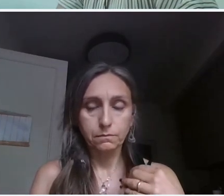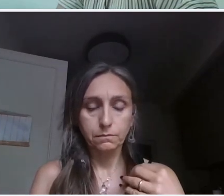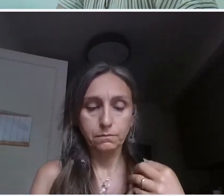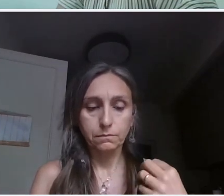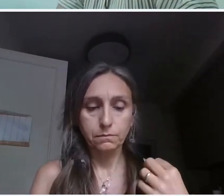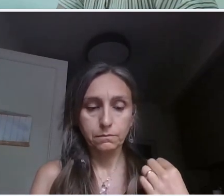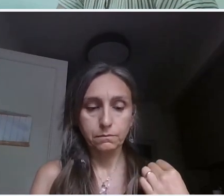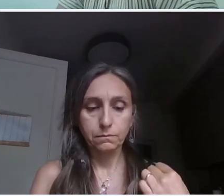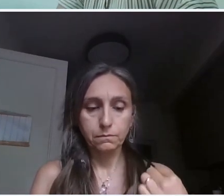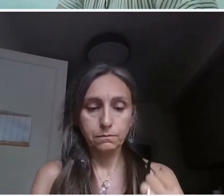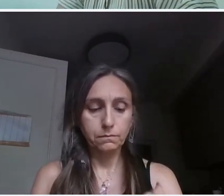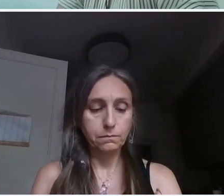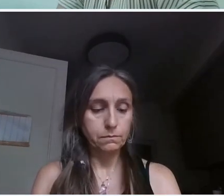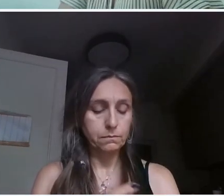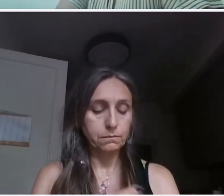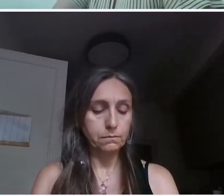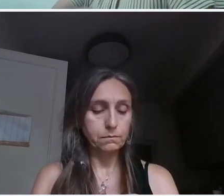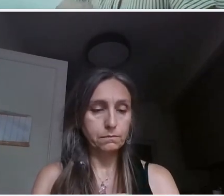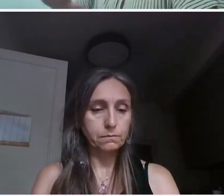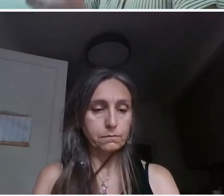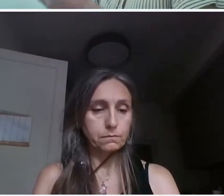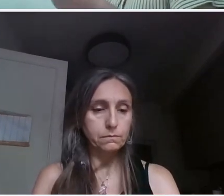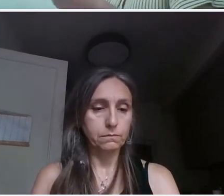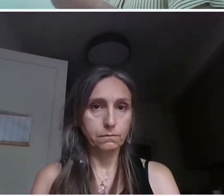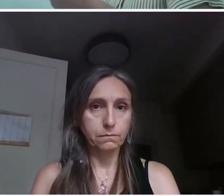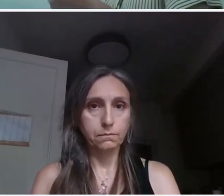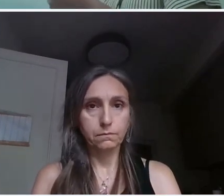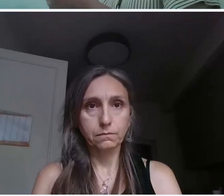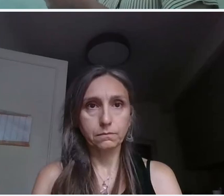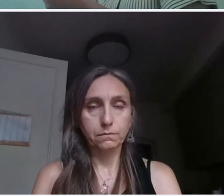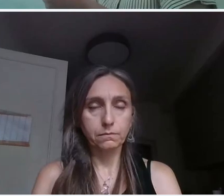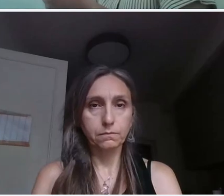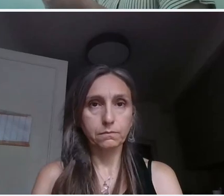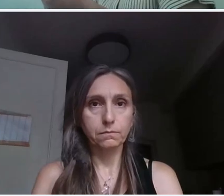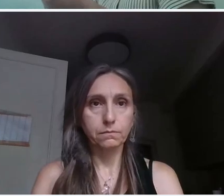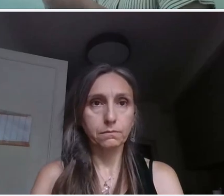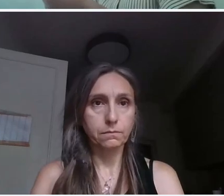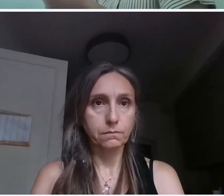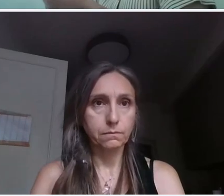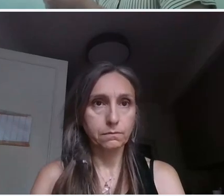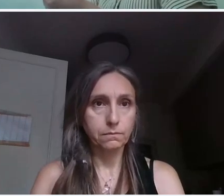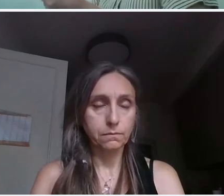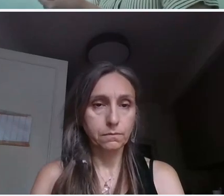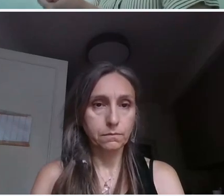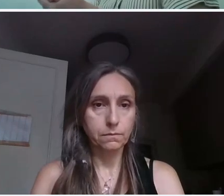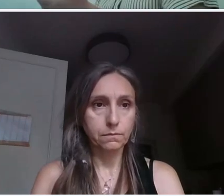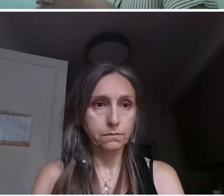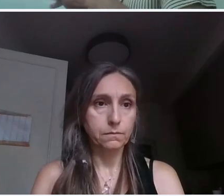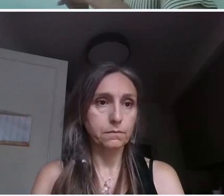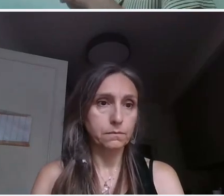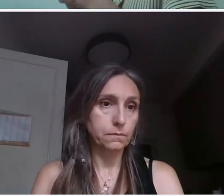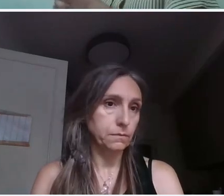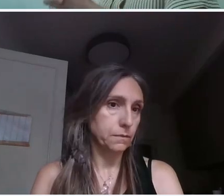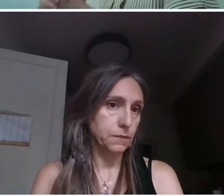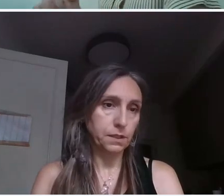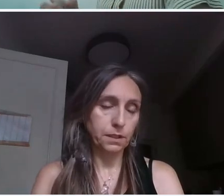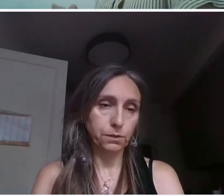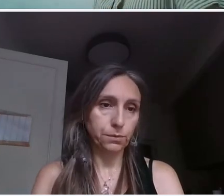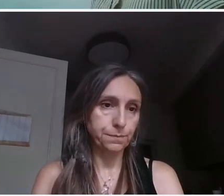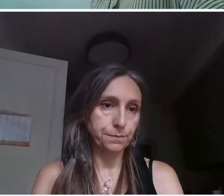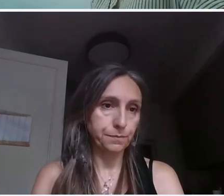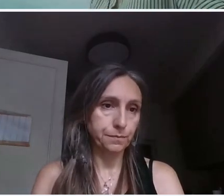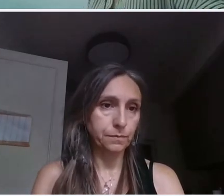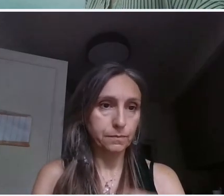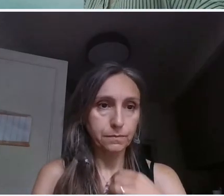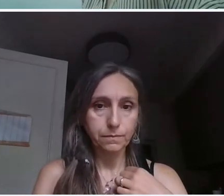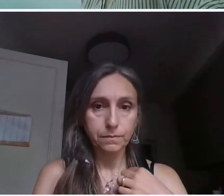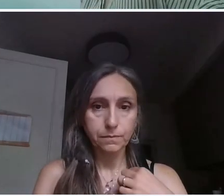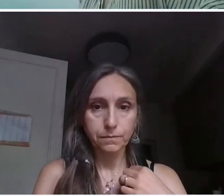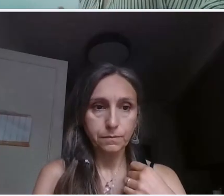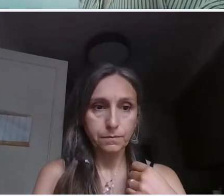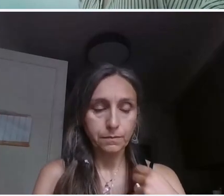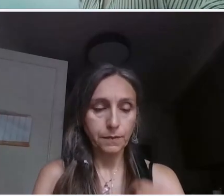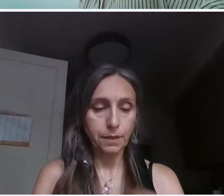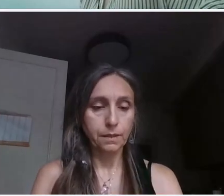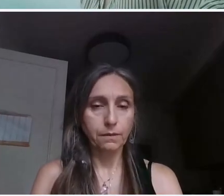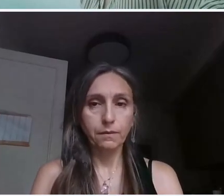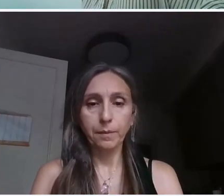giochi. Oppure te lo installi per conto tuo, ma io non sono in grado di installarlo. E quindi torniamo al discorso di prima.